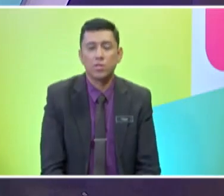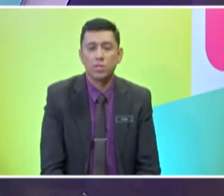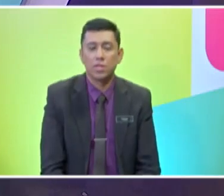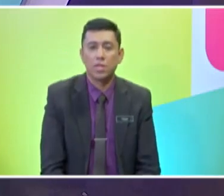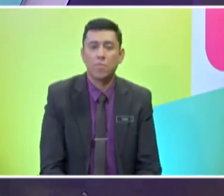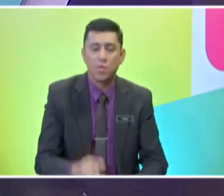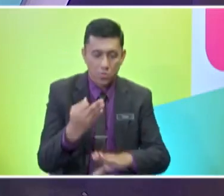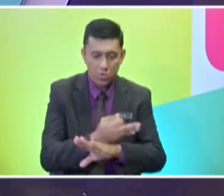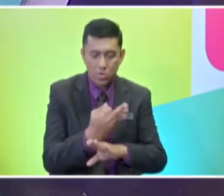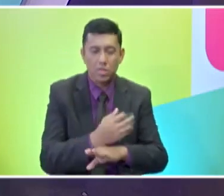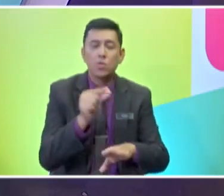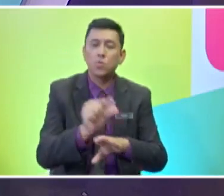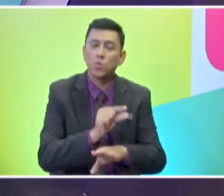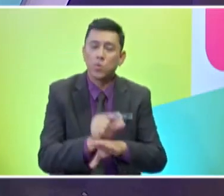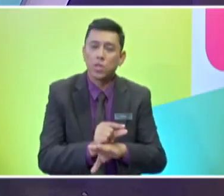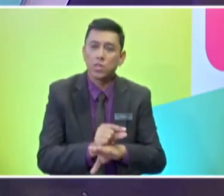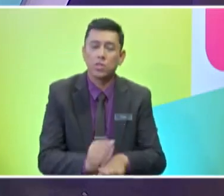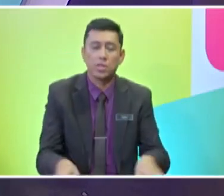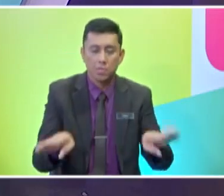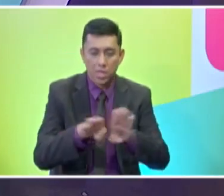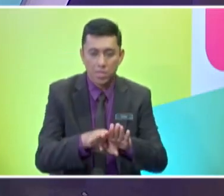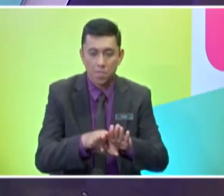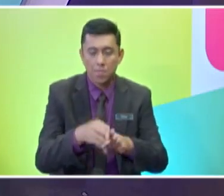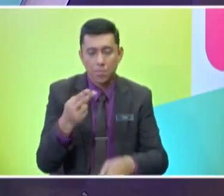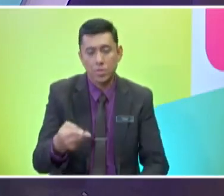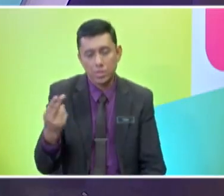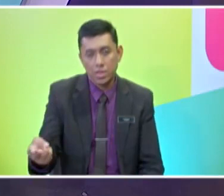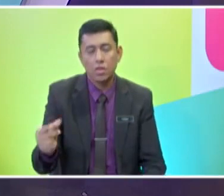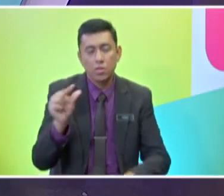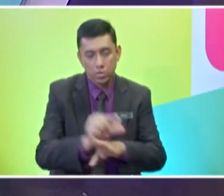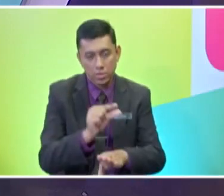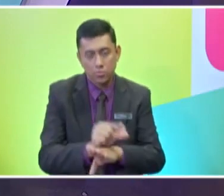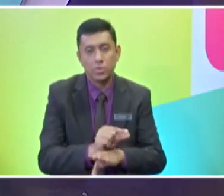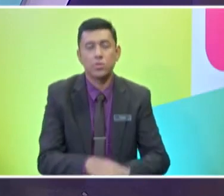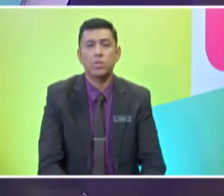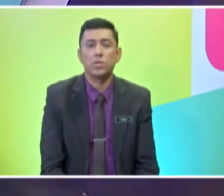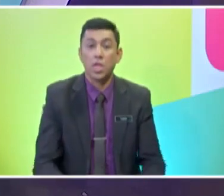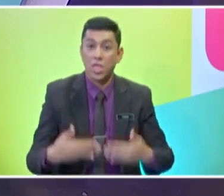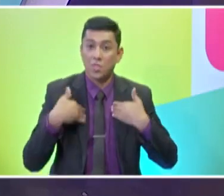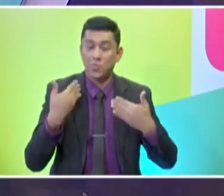boleh digunakan sebagai bahan untuk kita gundul kan lah